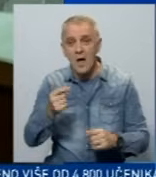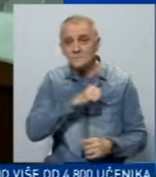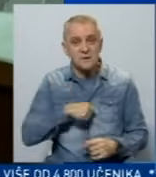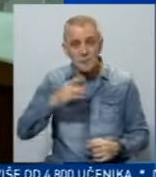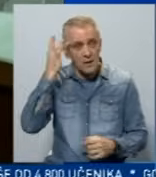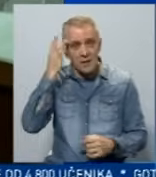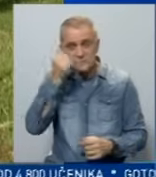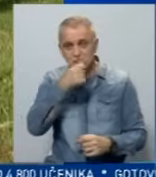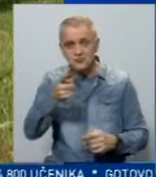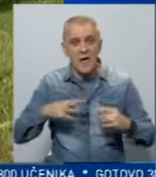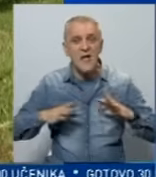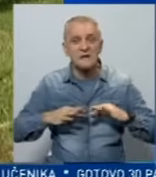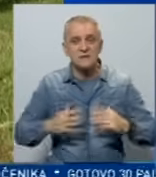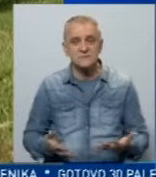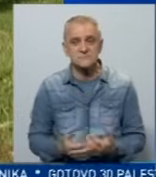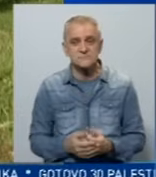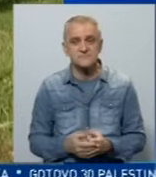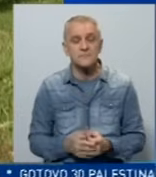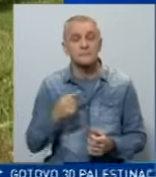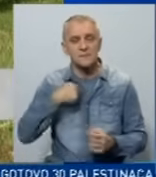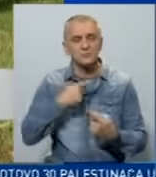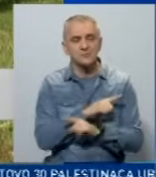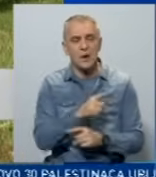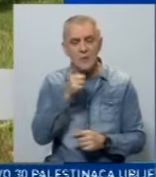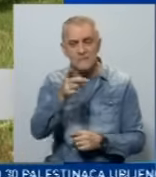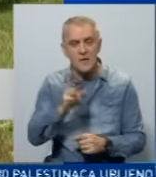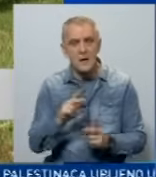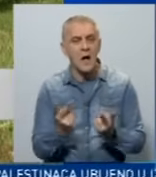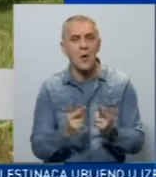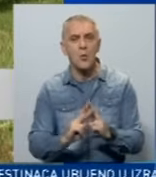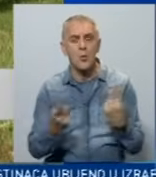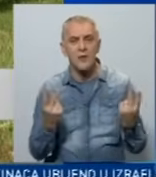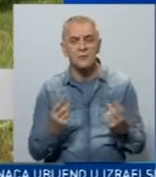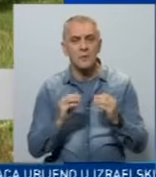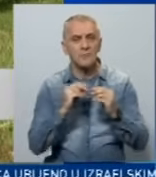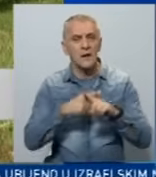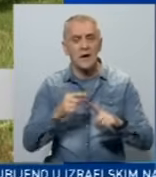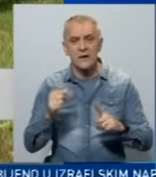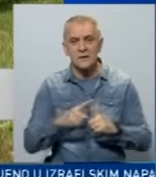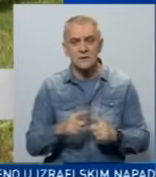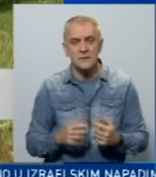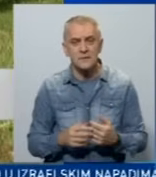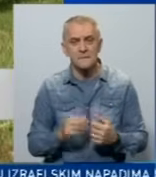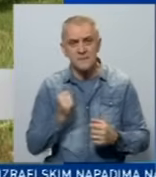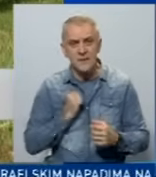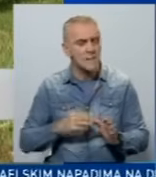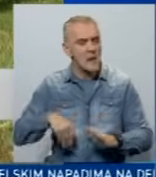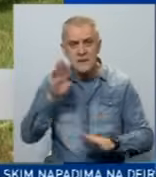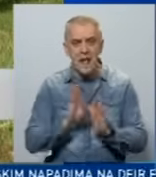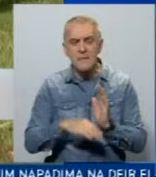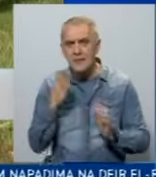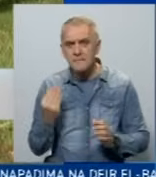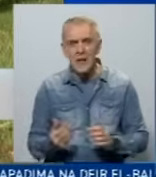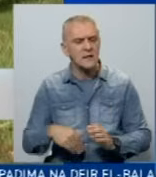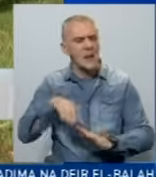šta je regres. Meni je žao što vi imate, recimo vi kao novinari u BHRT-u, imate daleko najniže plate,